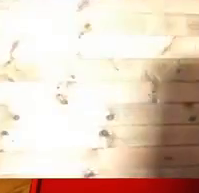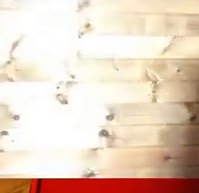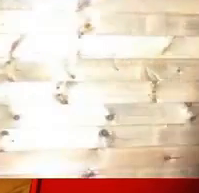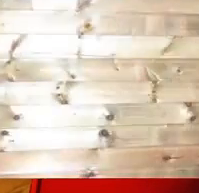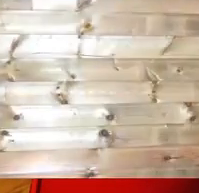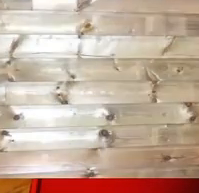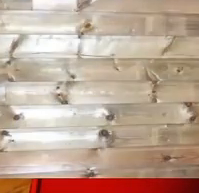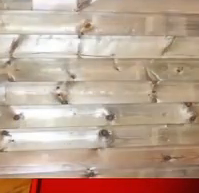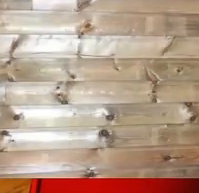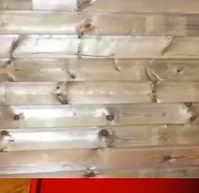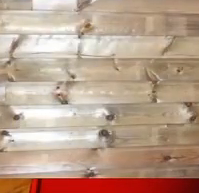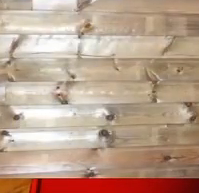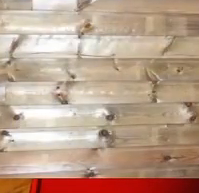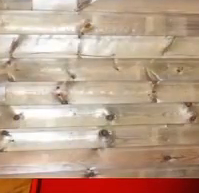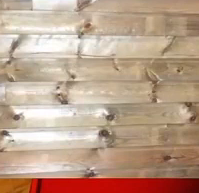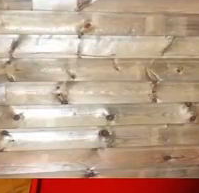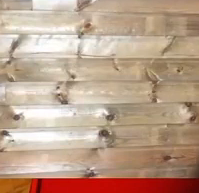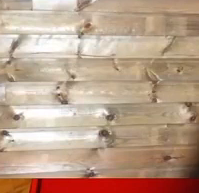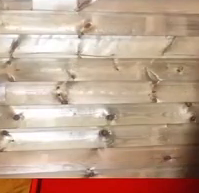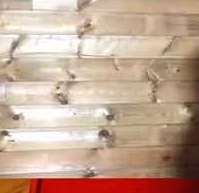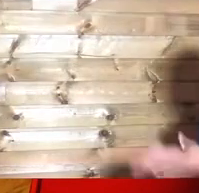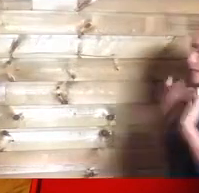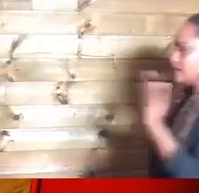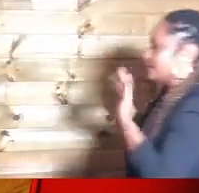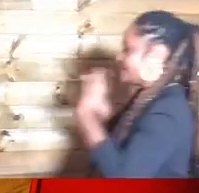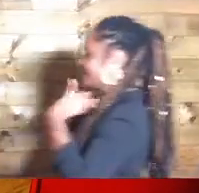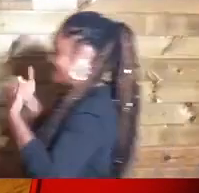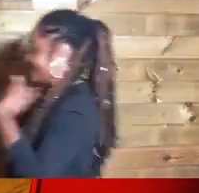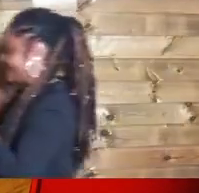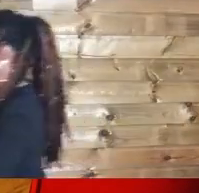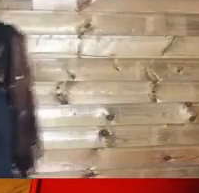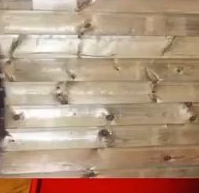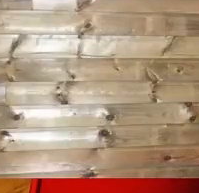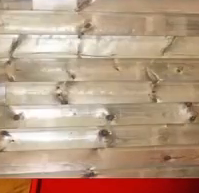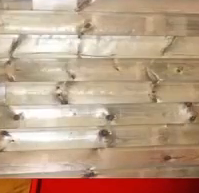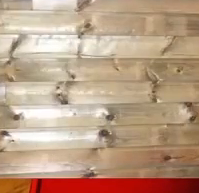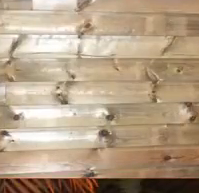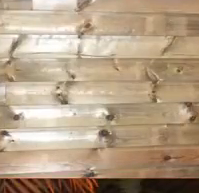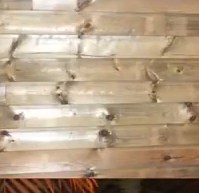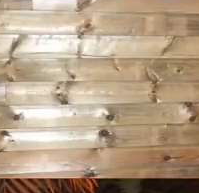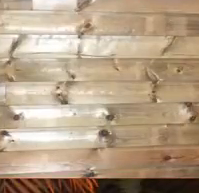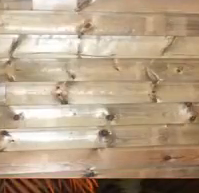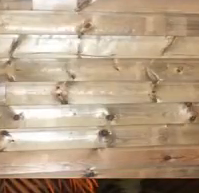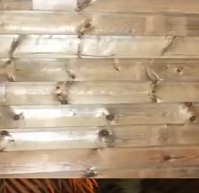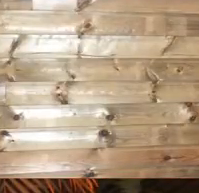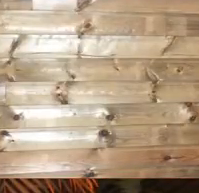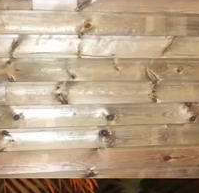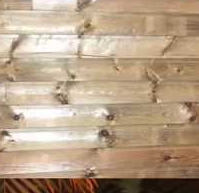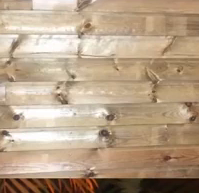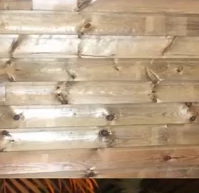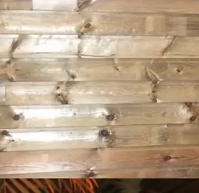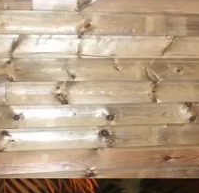Aujourd'hui, on ne parle de la Guadeloupe qu'au moment des cyclones ou autres catastrophes